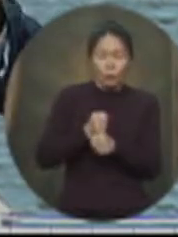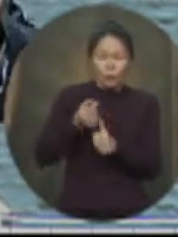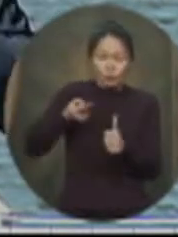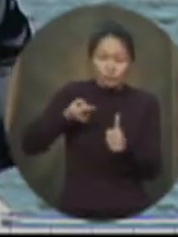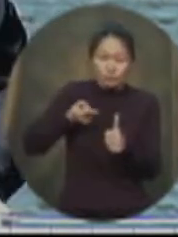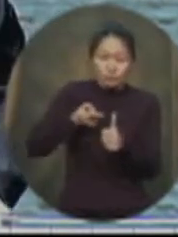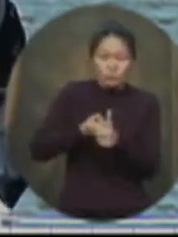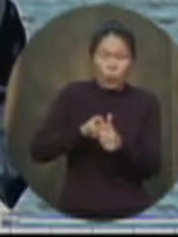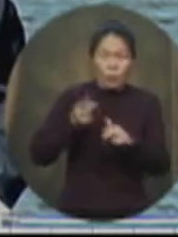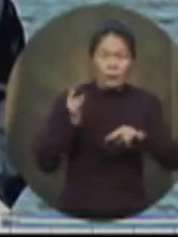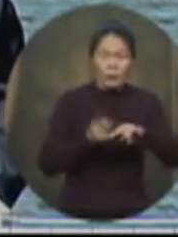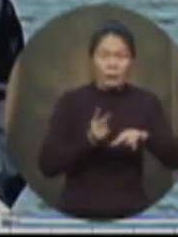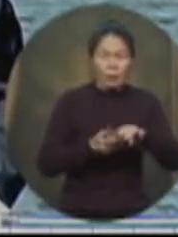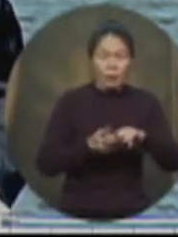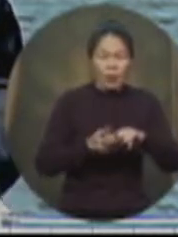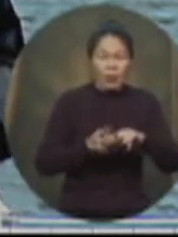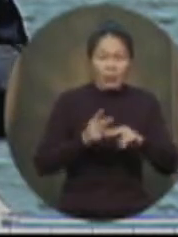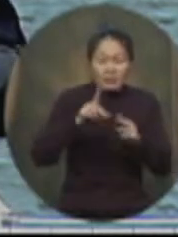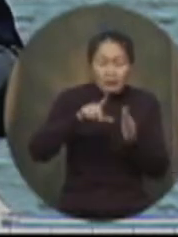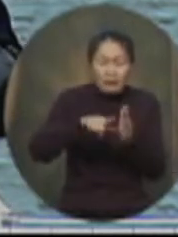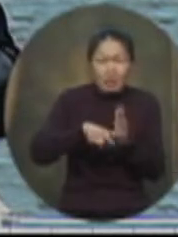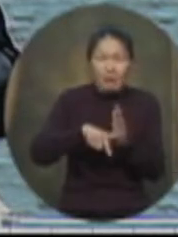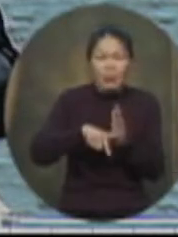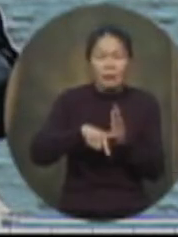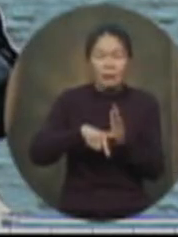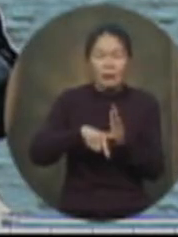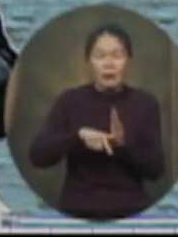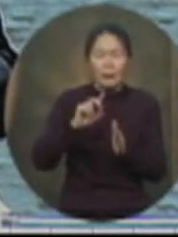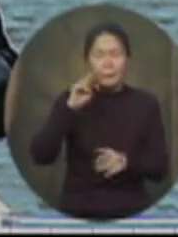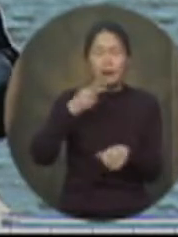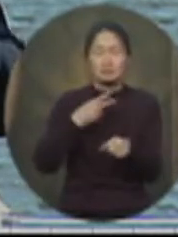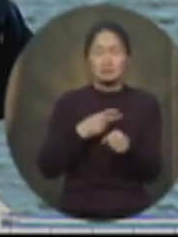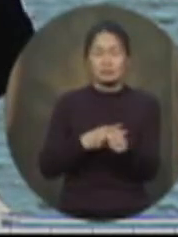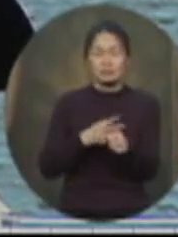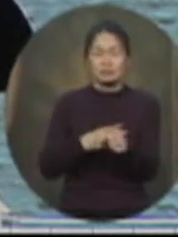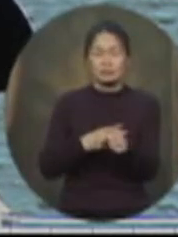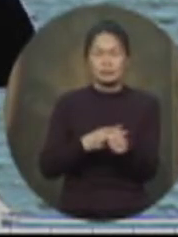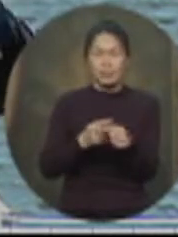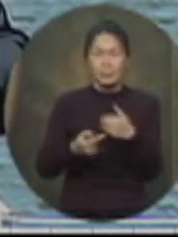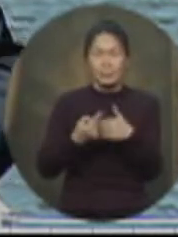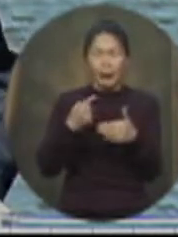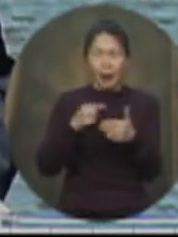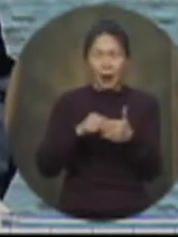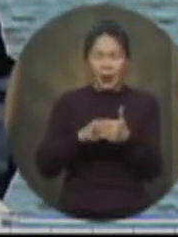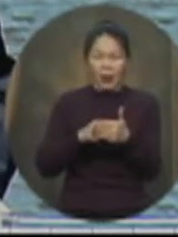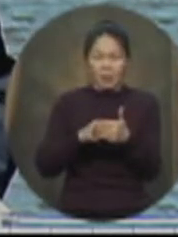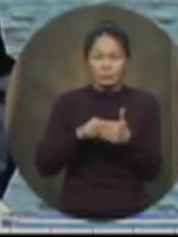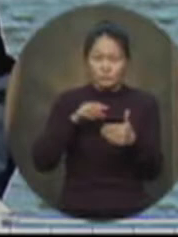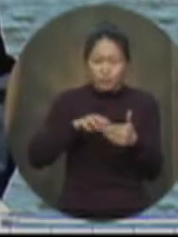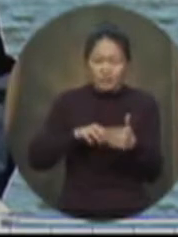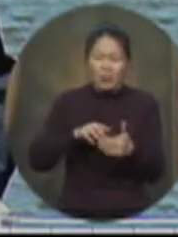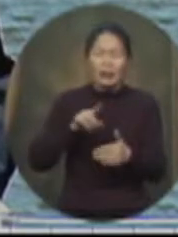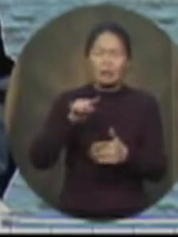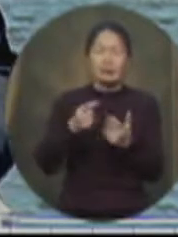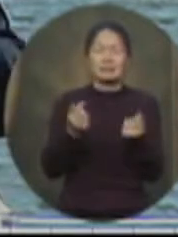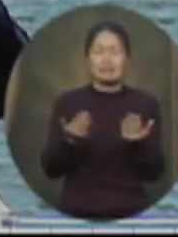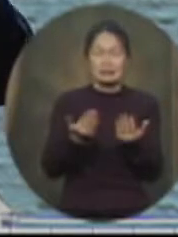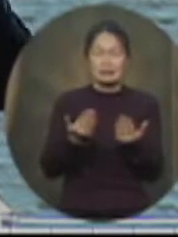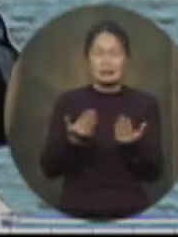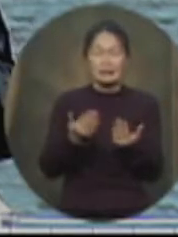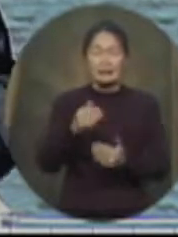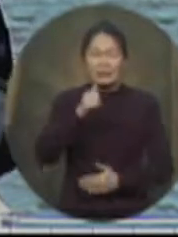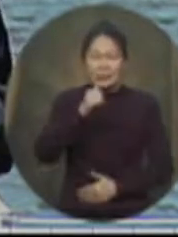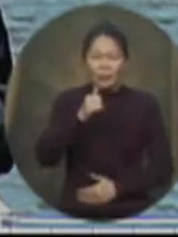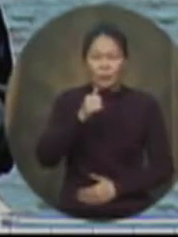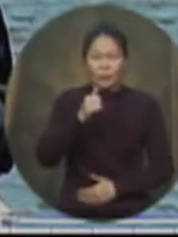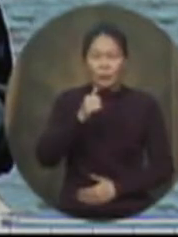때 리오 할 때 사도 바울의 마음에는 이런 일이 있을 거라 그랬지 이런 일이